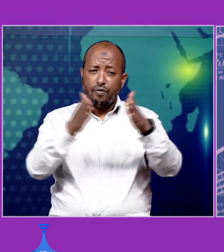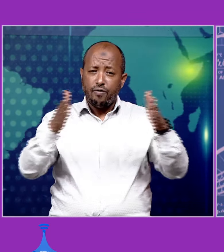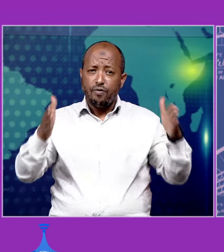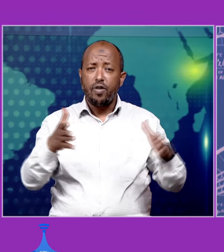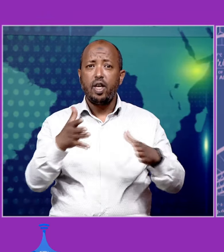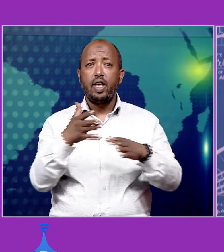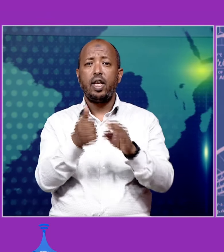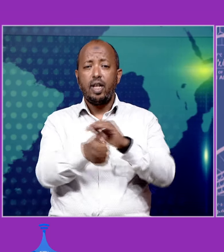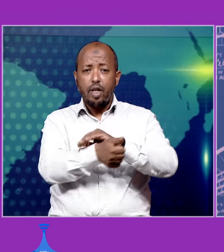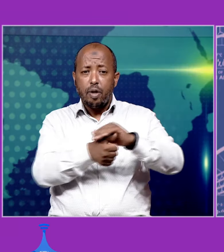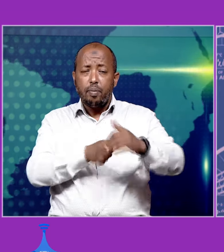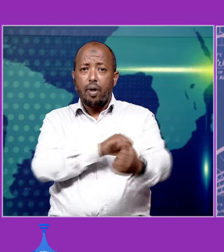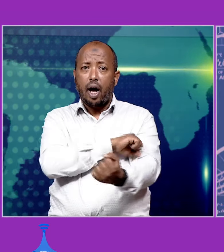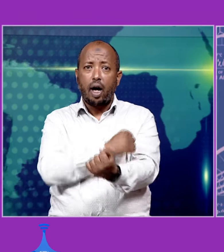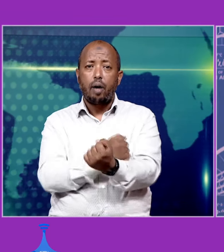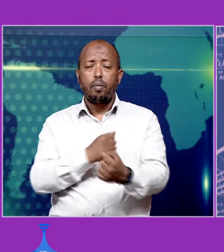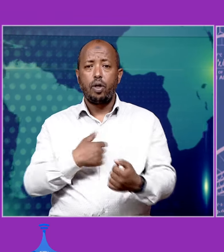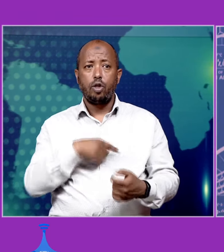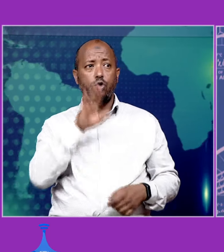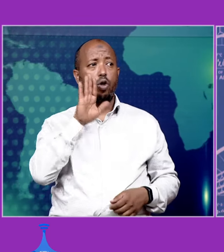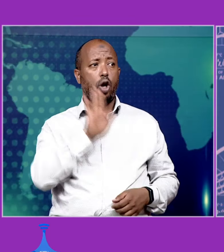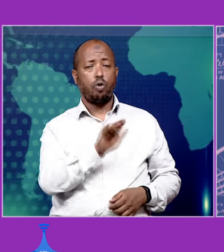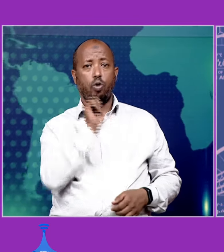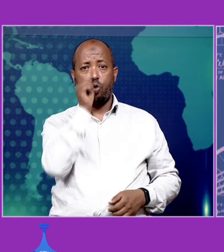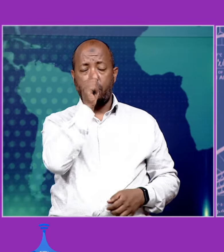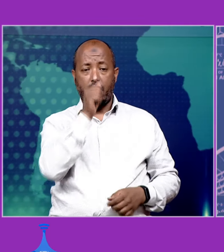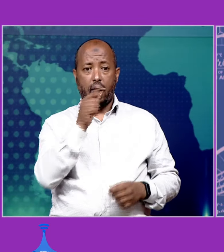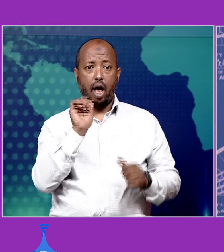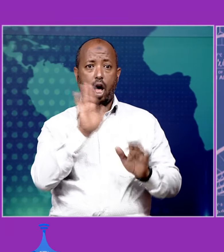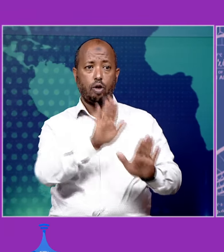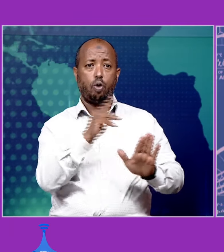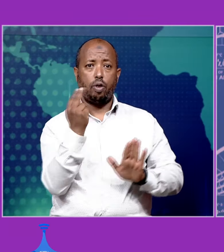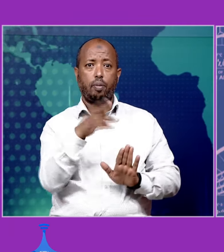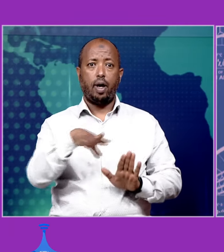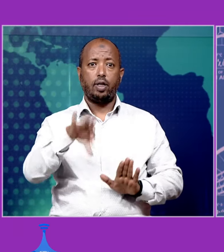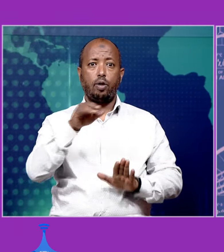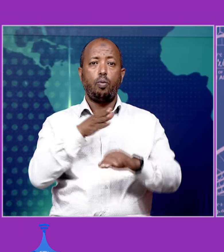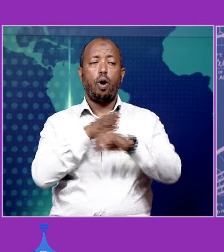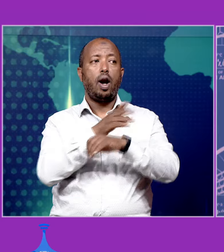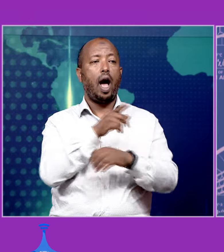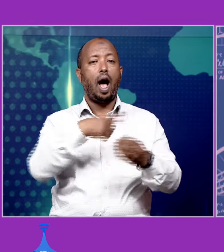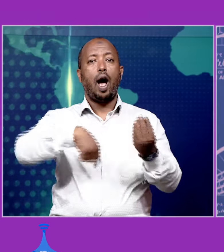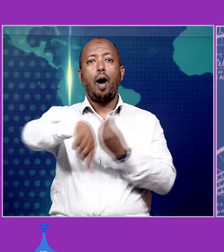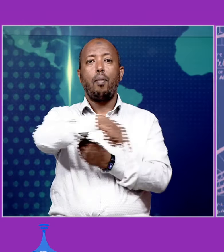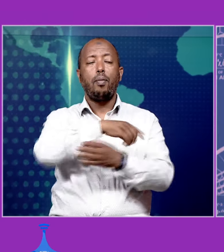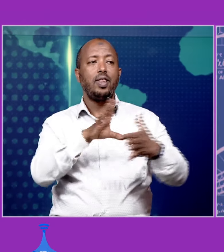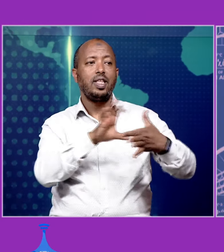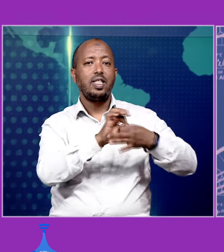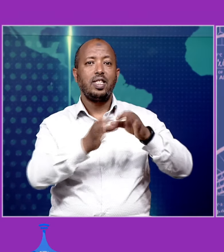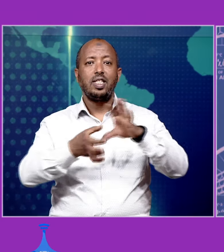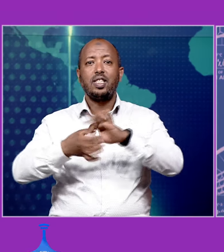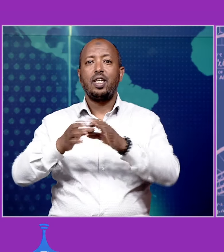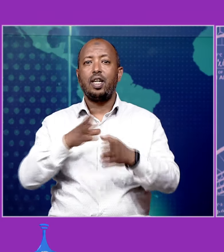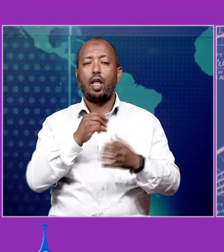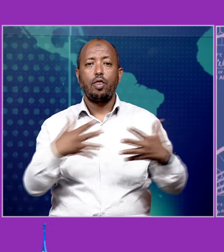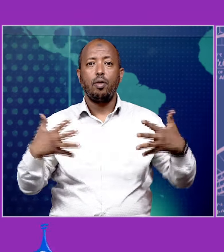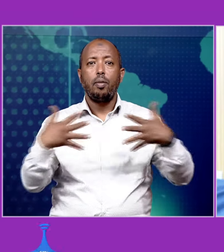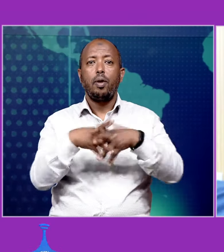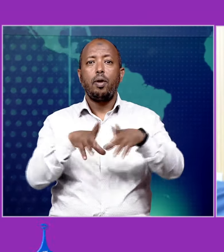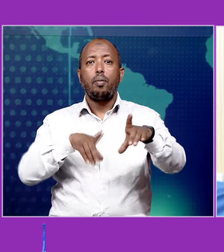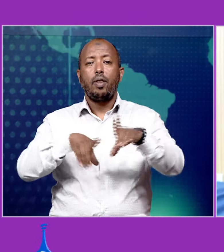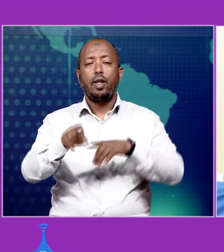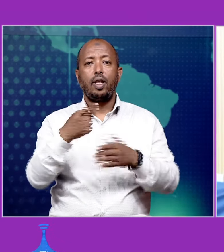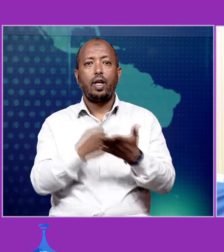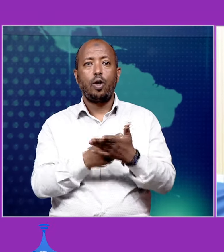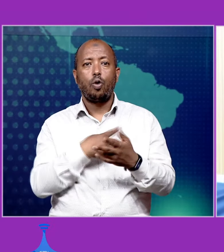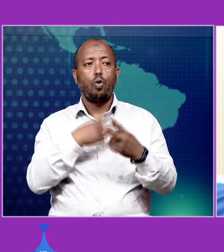ተጠቅማ ሌሎች ሀገሮች እንዲጠቀሙ ማድረግ፣ አካባቢያዊ ትስስርና ትብብር እንዲኖር ለማድረግ ያለመ